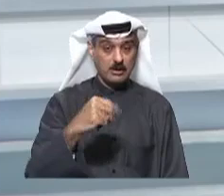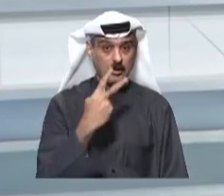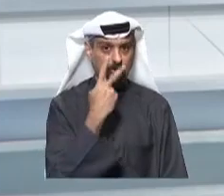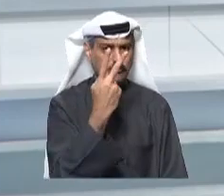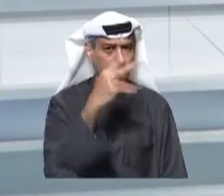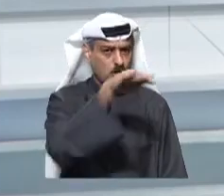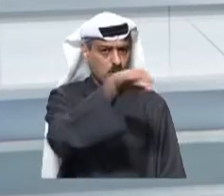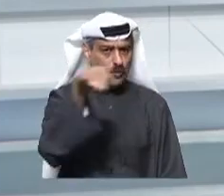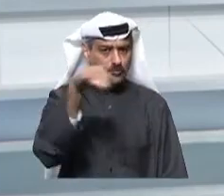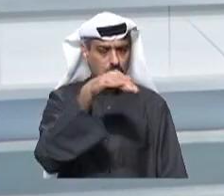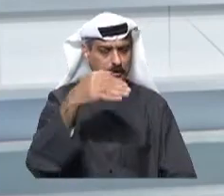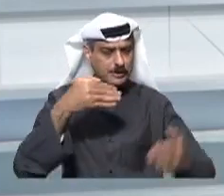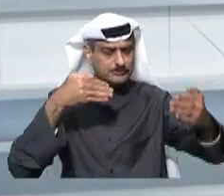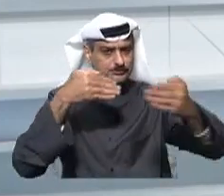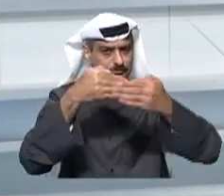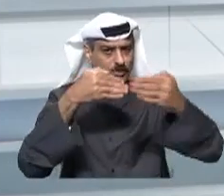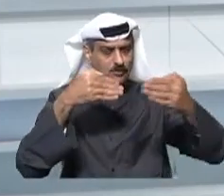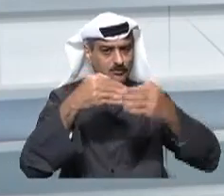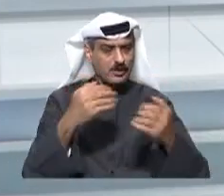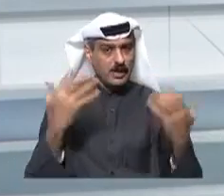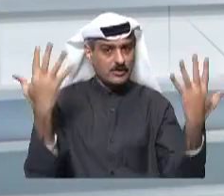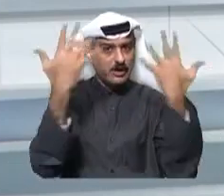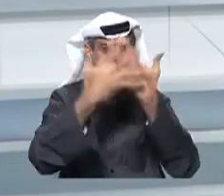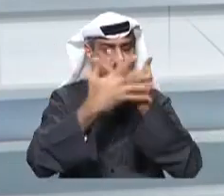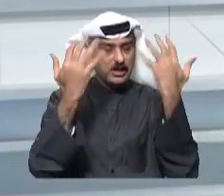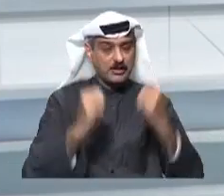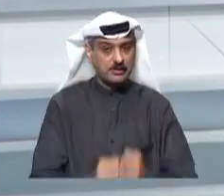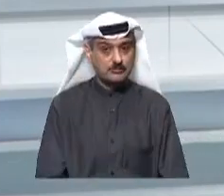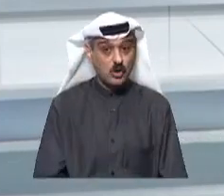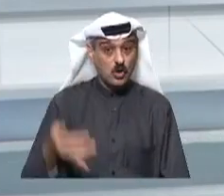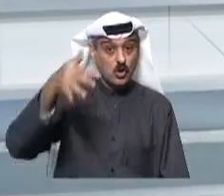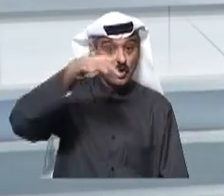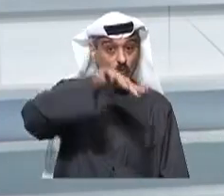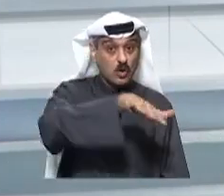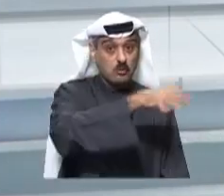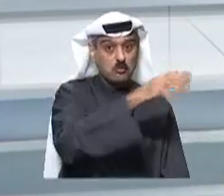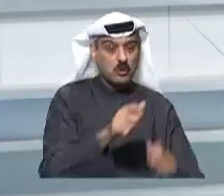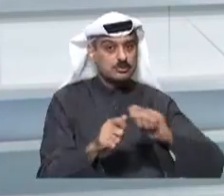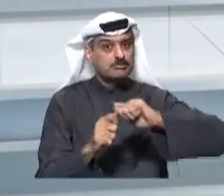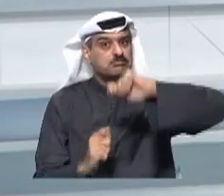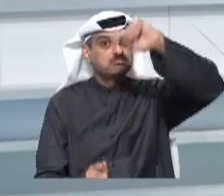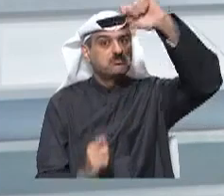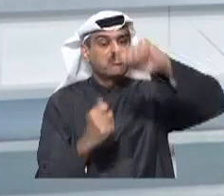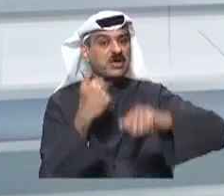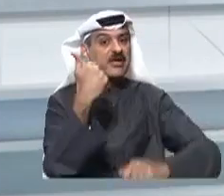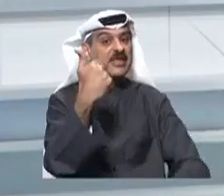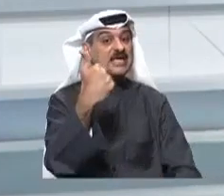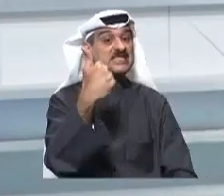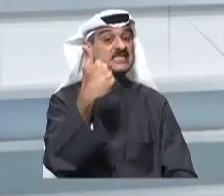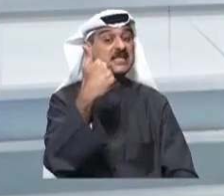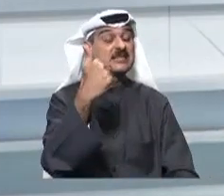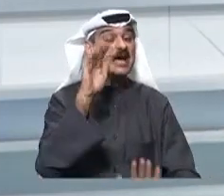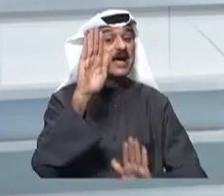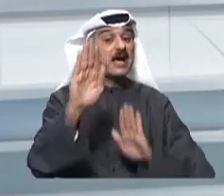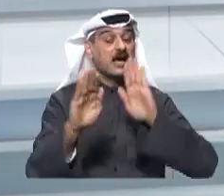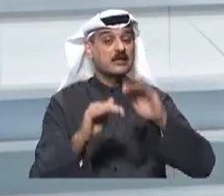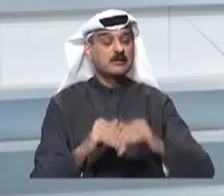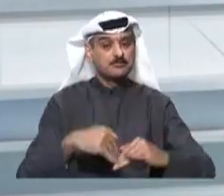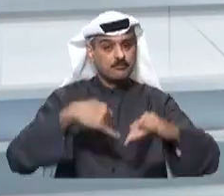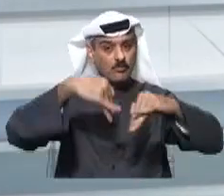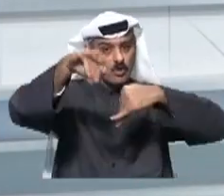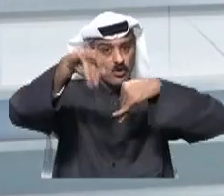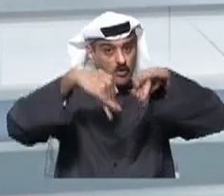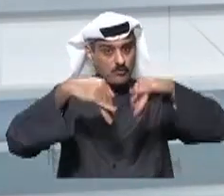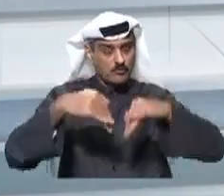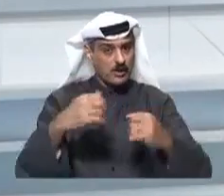الرؤية الأفقية، وكذلك ارتفاع في الأمواج قد يزيد عن 6 أقدام. لذلك مرتادين الطرق السريعة خارج المدينة حطوا